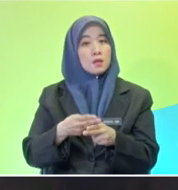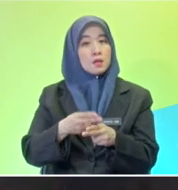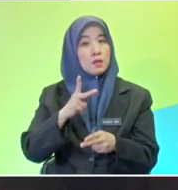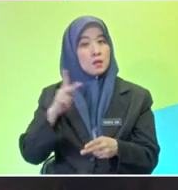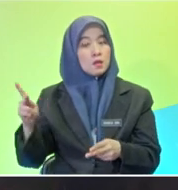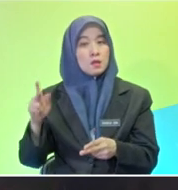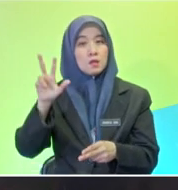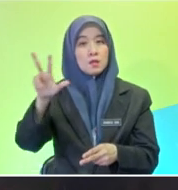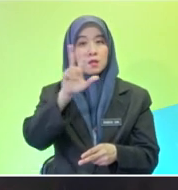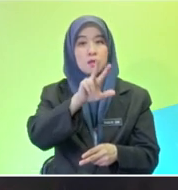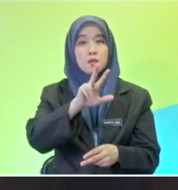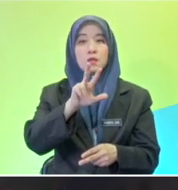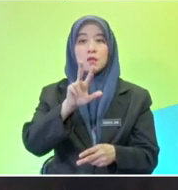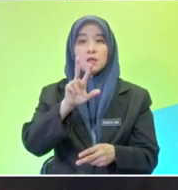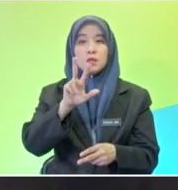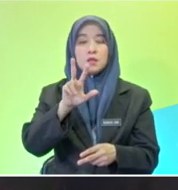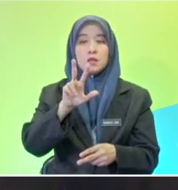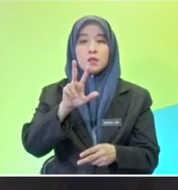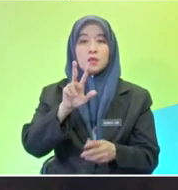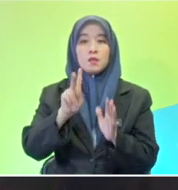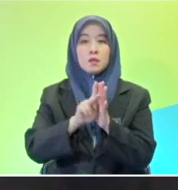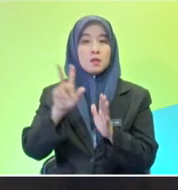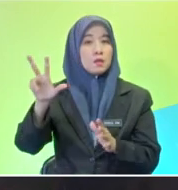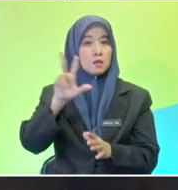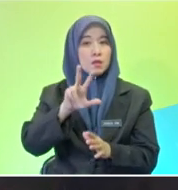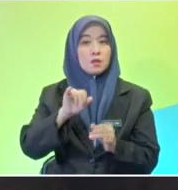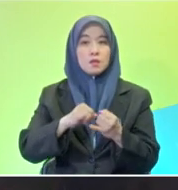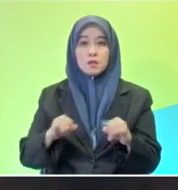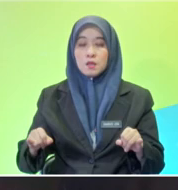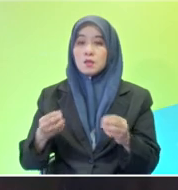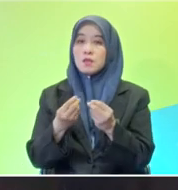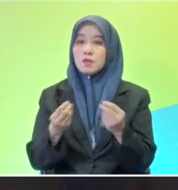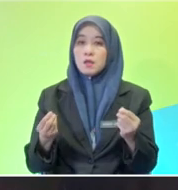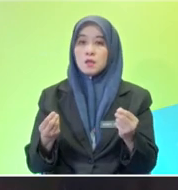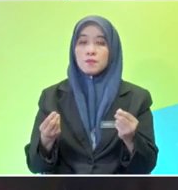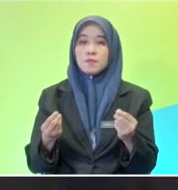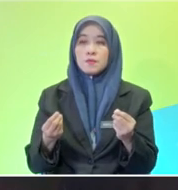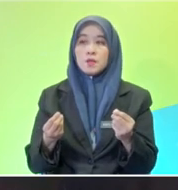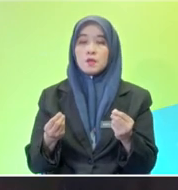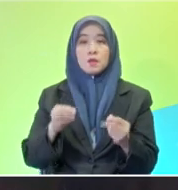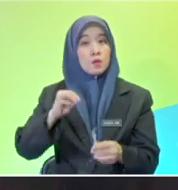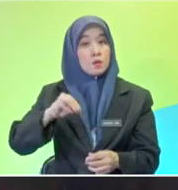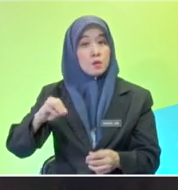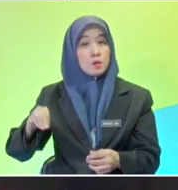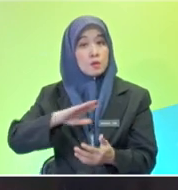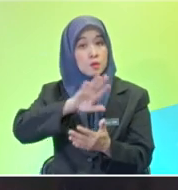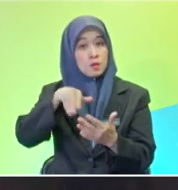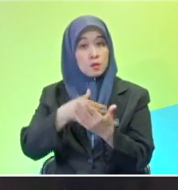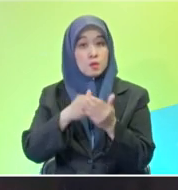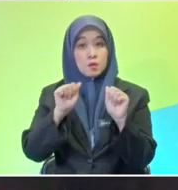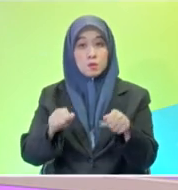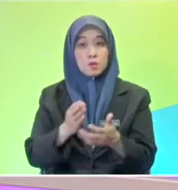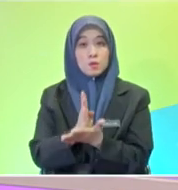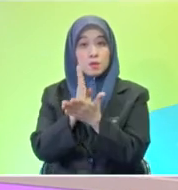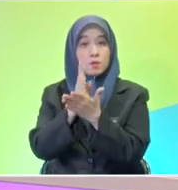ketiga-tiga jenis tanah ini. Boleh, cikgu? Boleh. Ini dia. Okey. Makanya murid-murid semua boleh bantu Kak Syafika. Kat